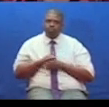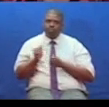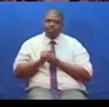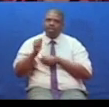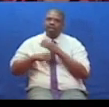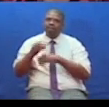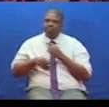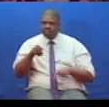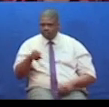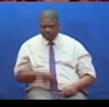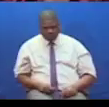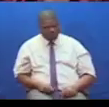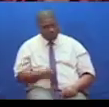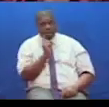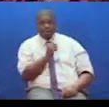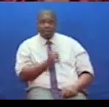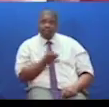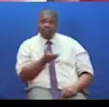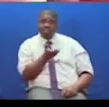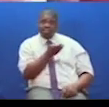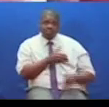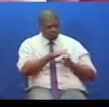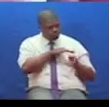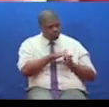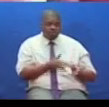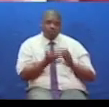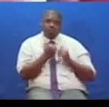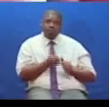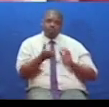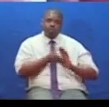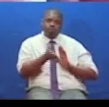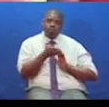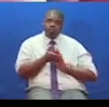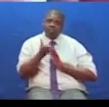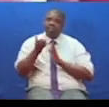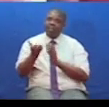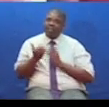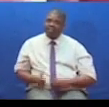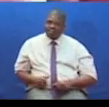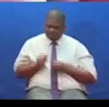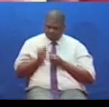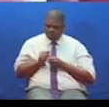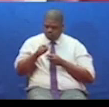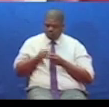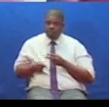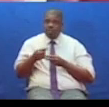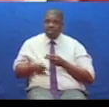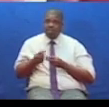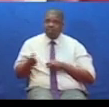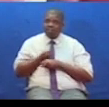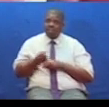malighafi. Halafu gesi unaweza ukaitumia kama source of heat. Ni vitu viwili vinafanya